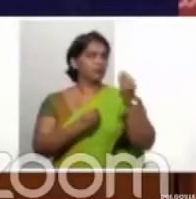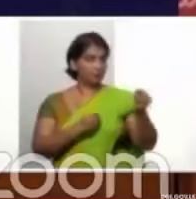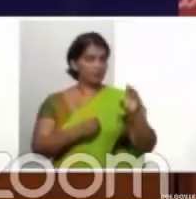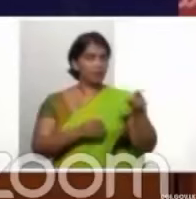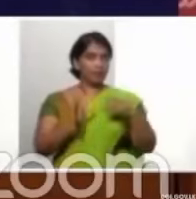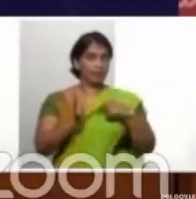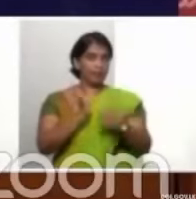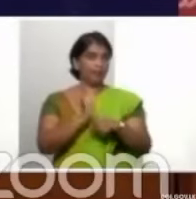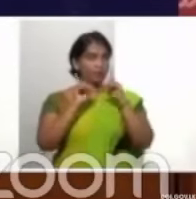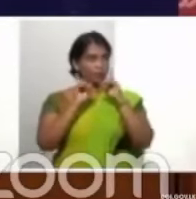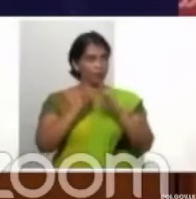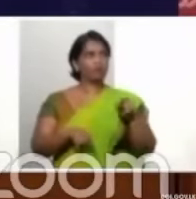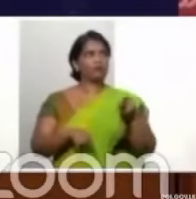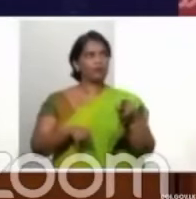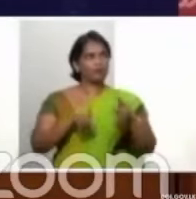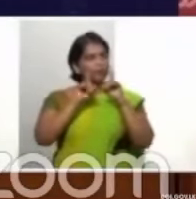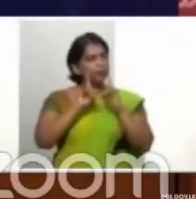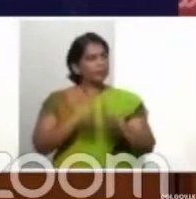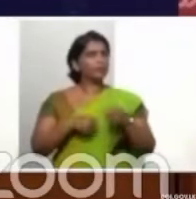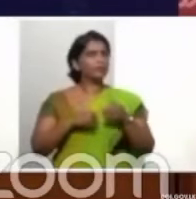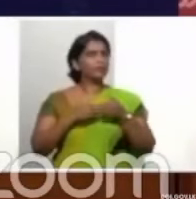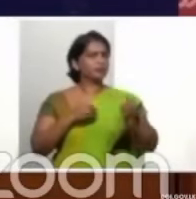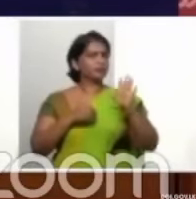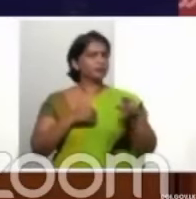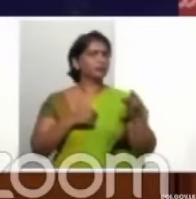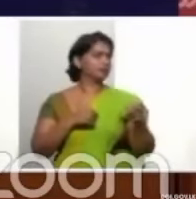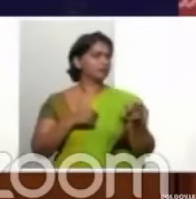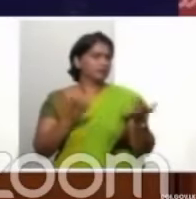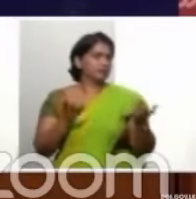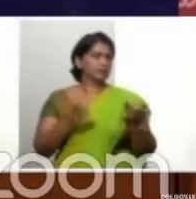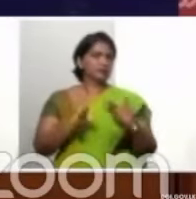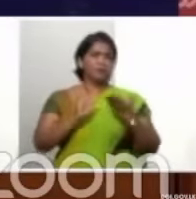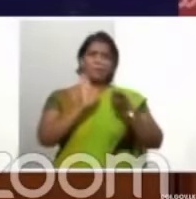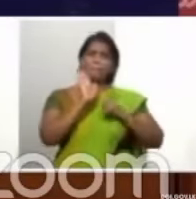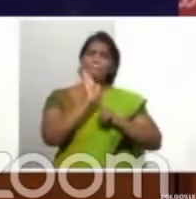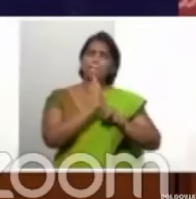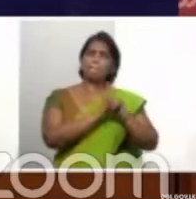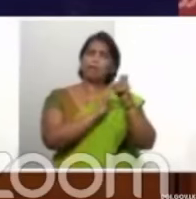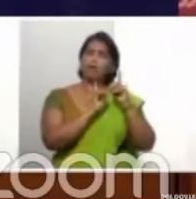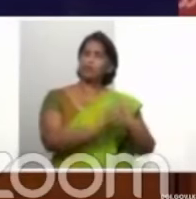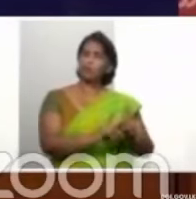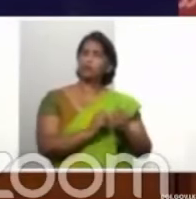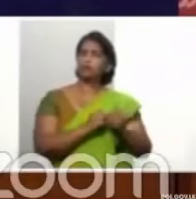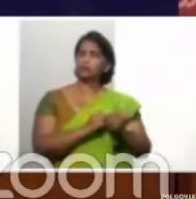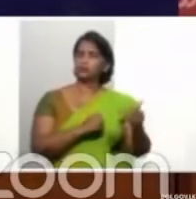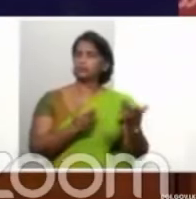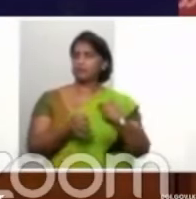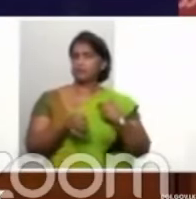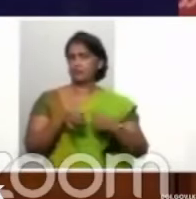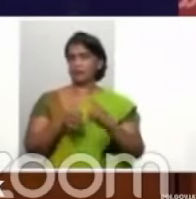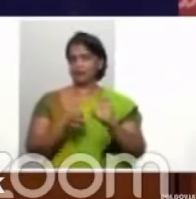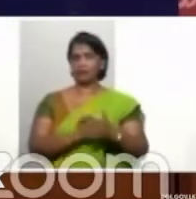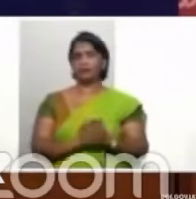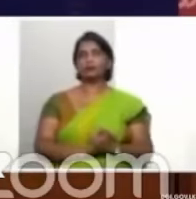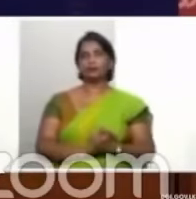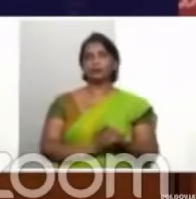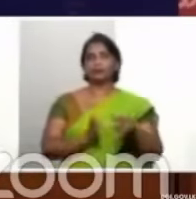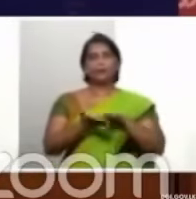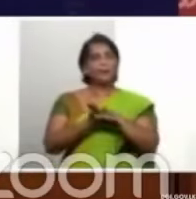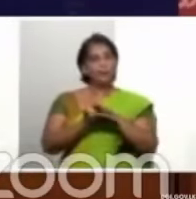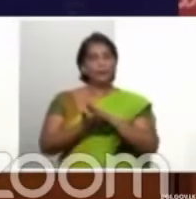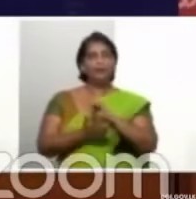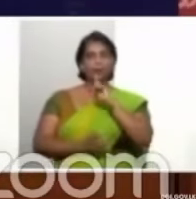දීලා තියෙනවා ඒ පනතහරා. ඒ වගේ තත්ත්වයක් තියෙද්දී ඇයි මේ පරණ ක්‍රමයම අනුගමනය කරේ කියන එකයි ප්‍රශ්නේ. මම